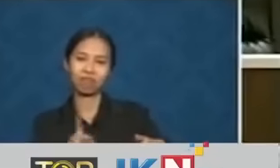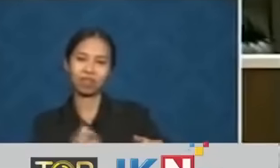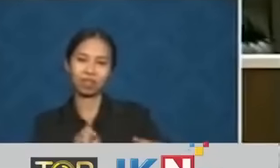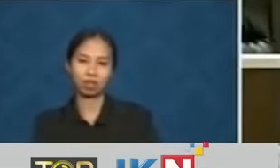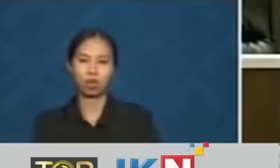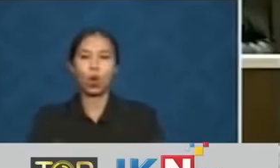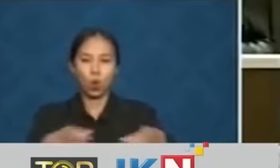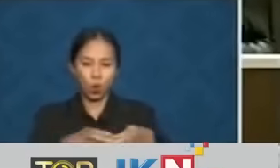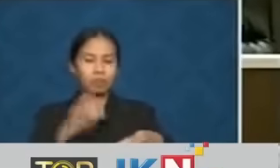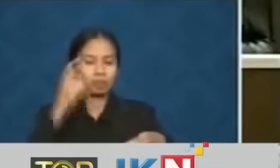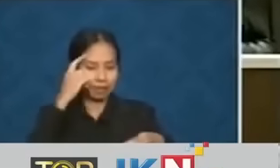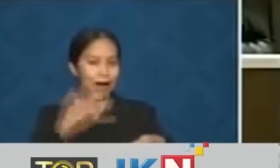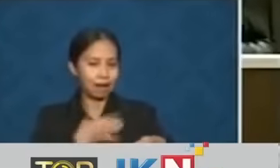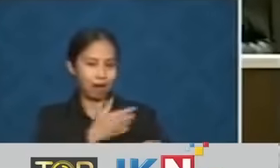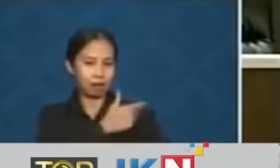ดล้มเจ้า